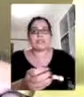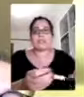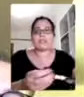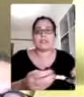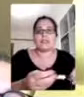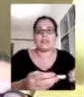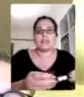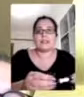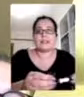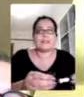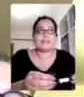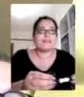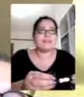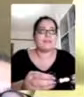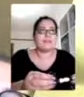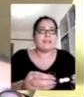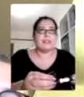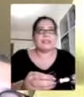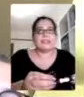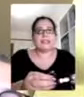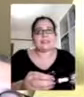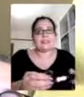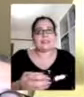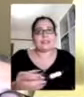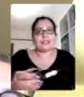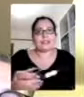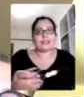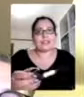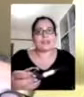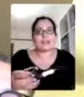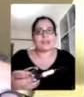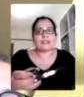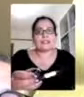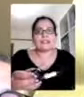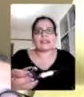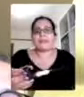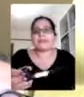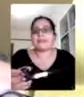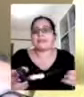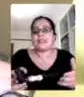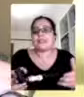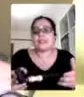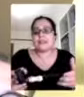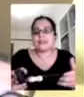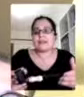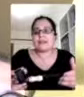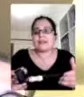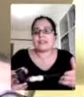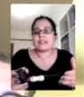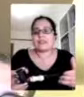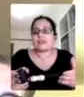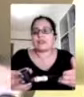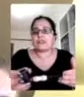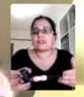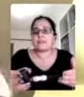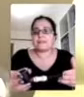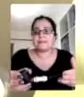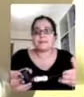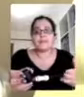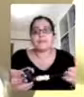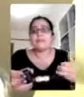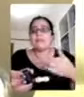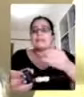evet Facebook'unki iyi de değil, kötü de değil. Ancak böyle iki kişi. Yani mesela birilerini eklemek istesek, ki ben çok